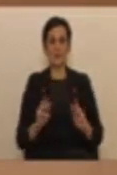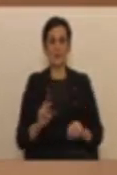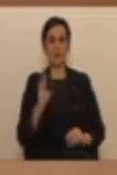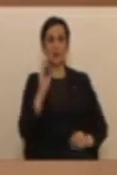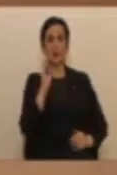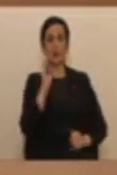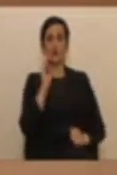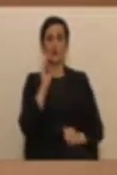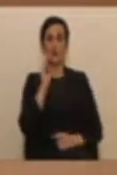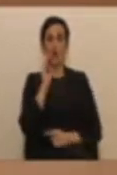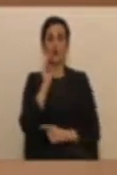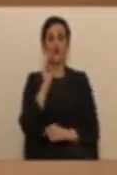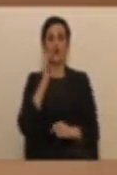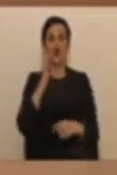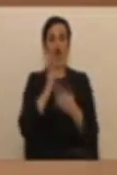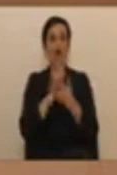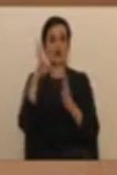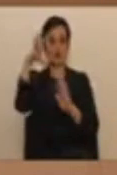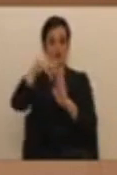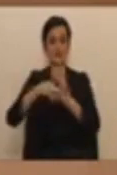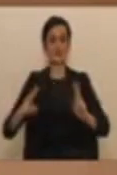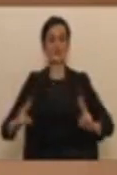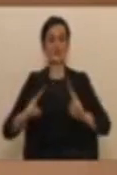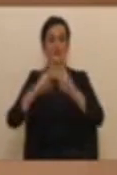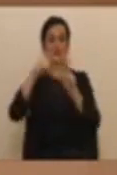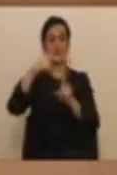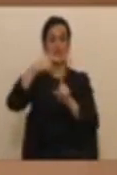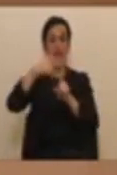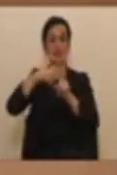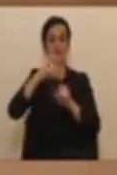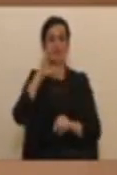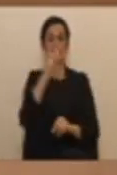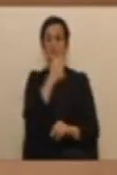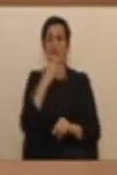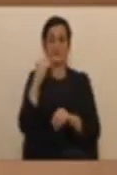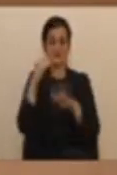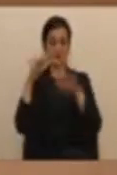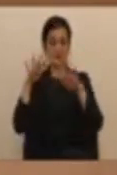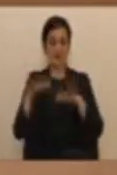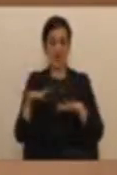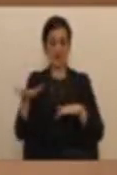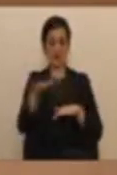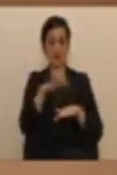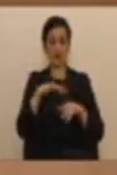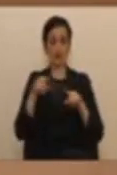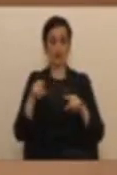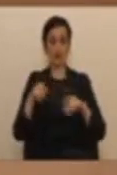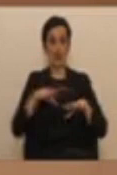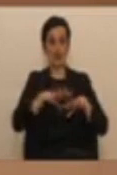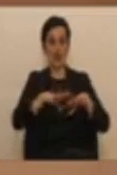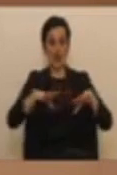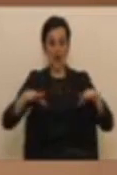როცა სვეტიცხოვლის ტაძარშია, ამბიონზე, შეიძლება ხათრით,